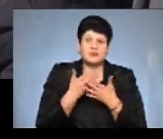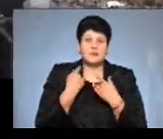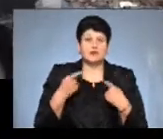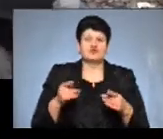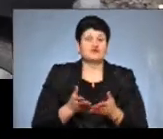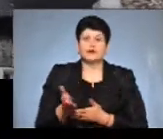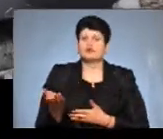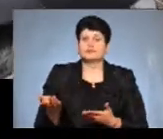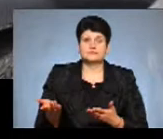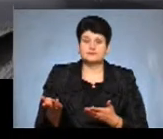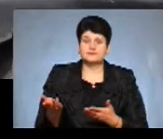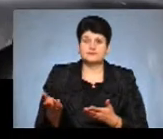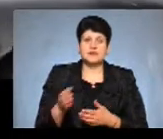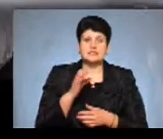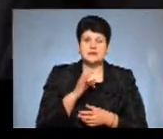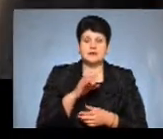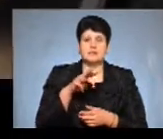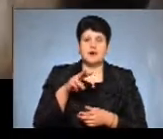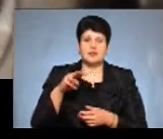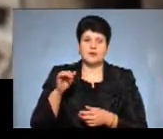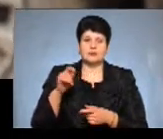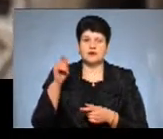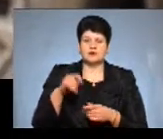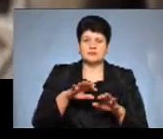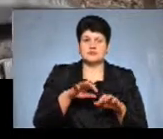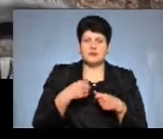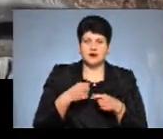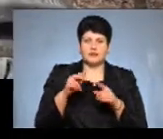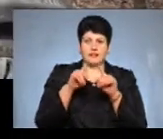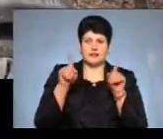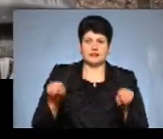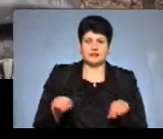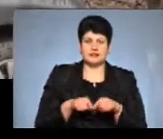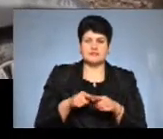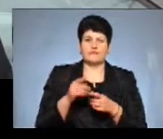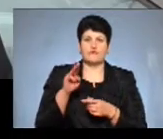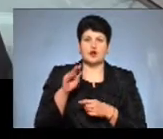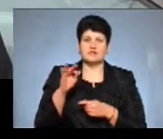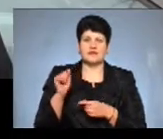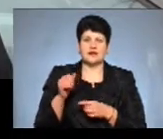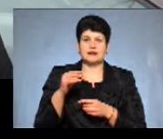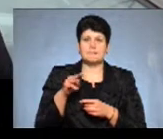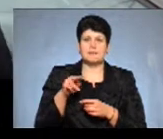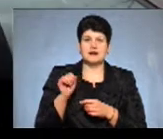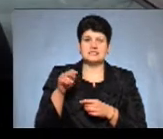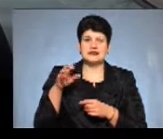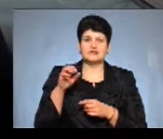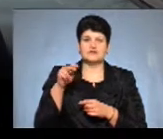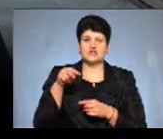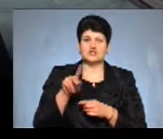виходу. Сергій Малахов приїхав, щоб забрати декларацію на розмитнений автомобіль Volkswagen Passat. 2001